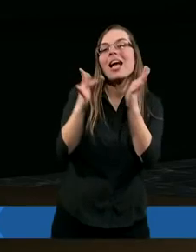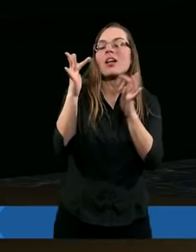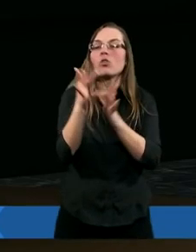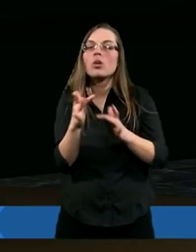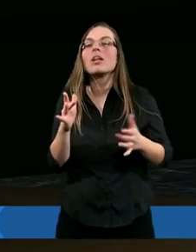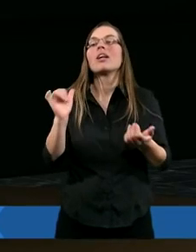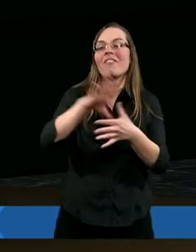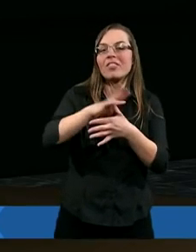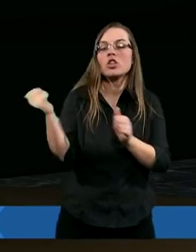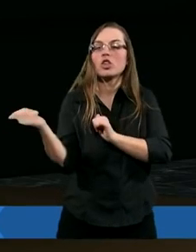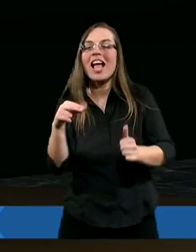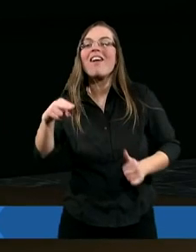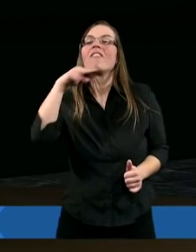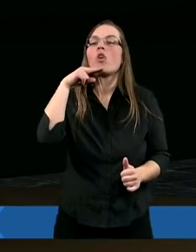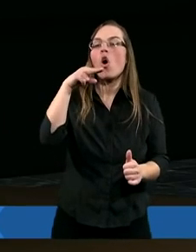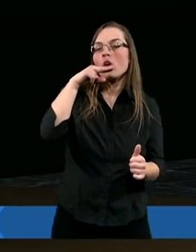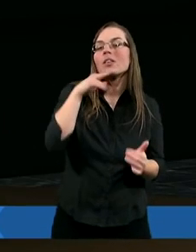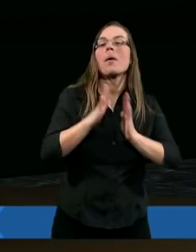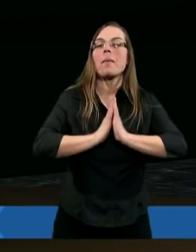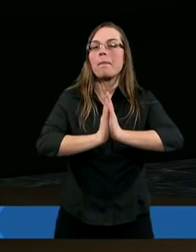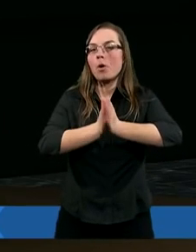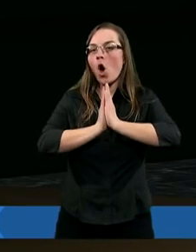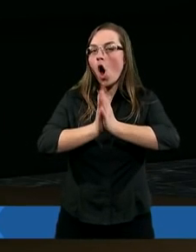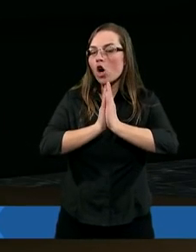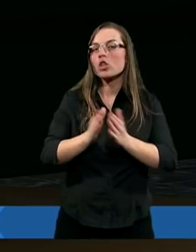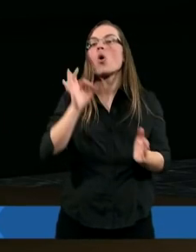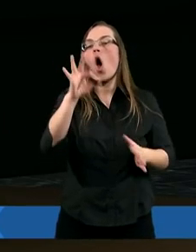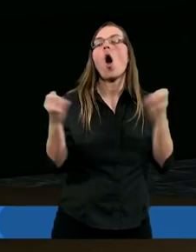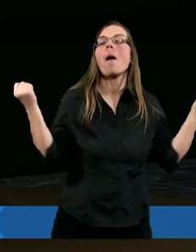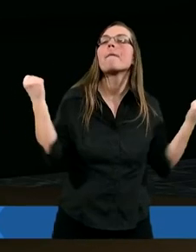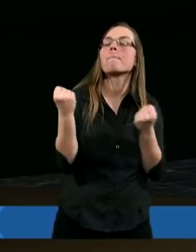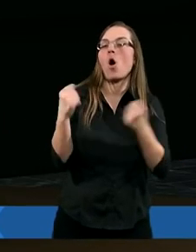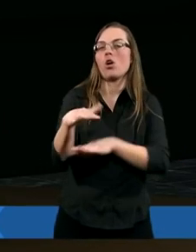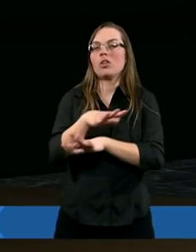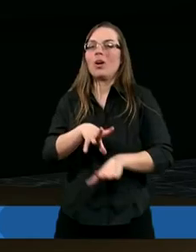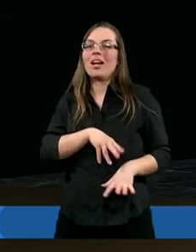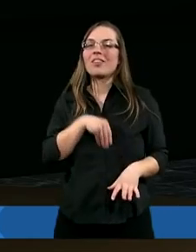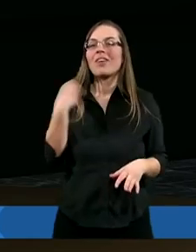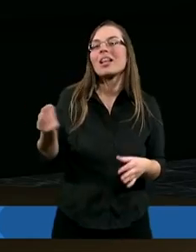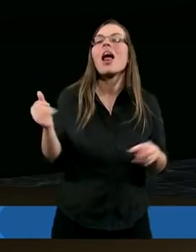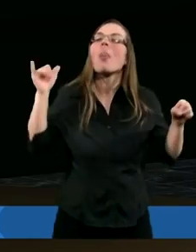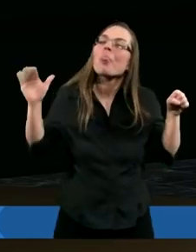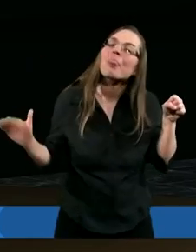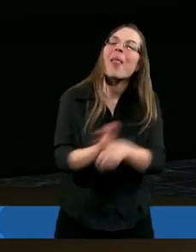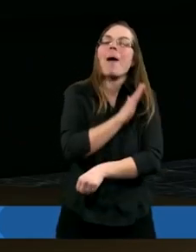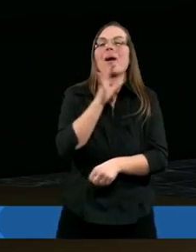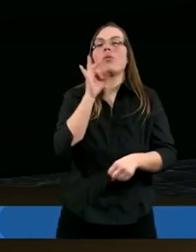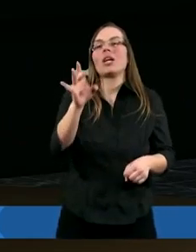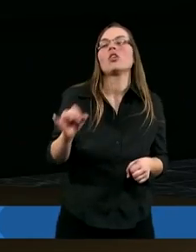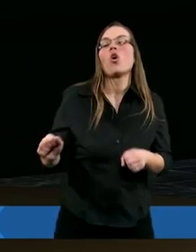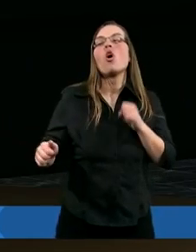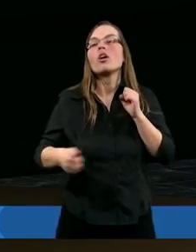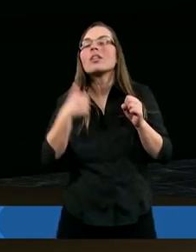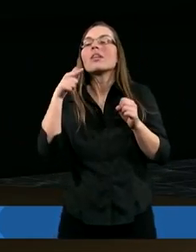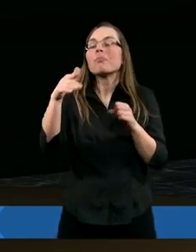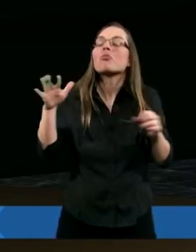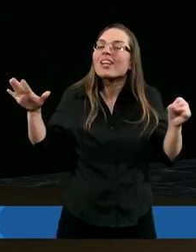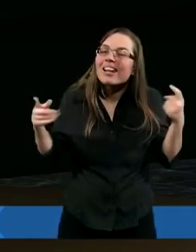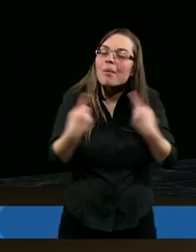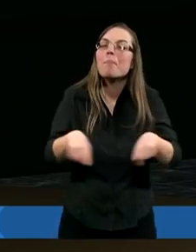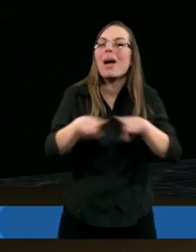po chrzcie wodnym prosił o moc Ducha Świętego, o napełnienie go i Bóg